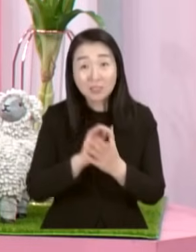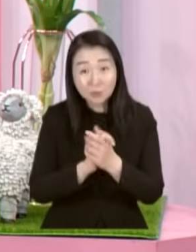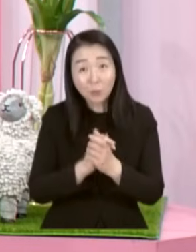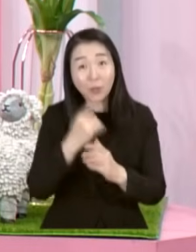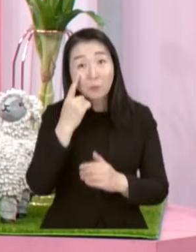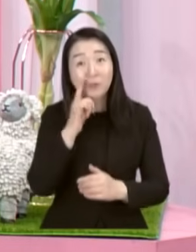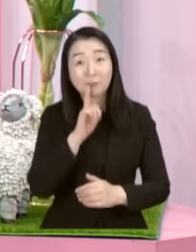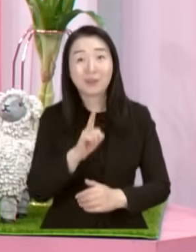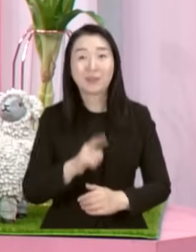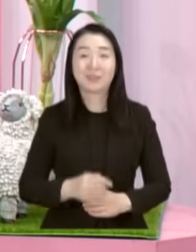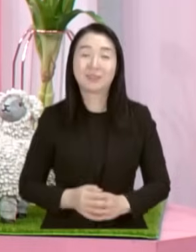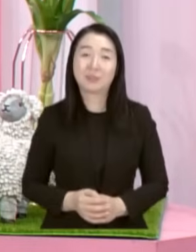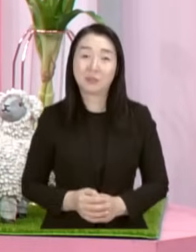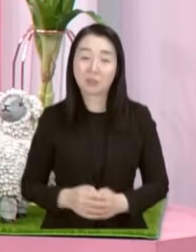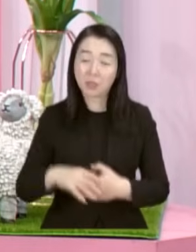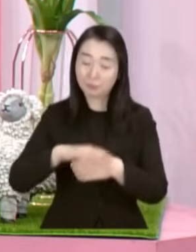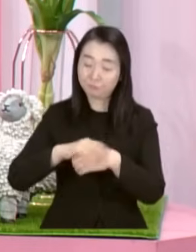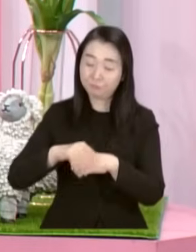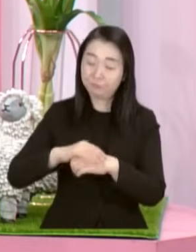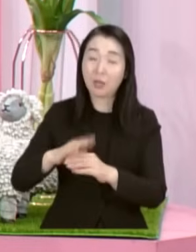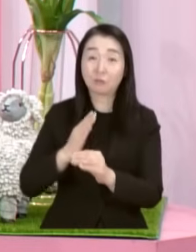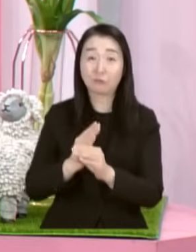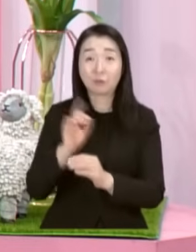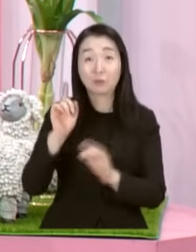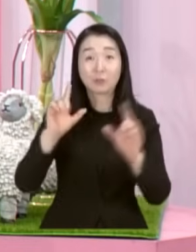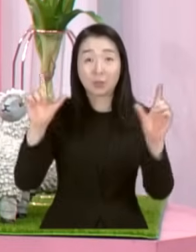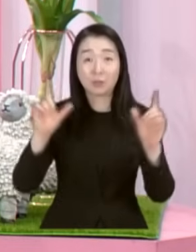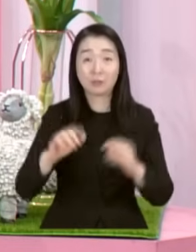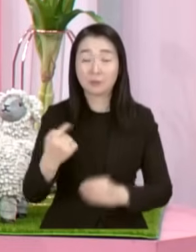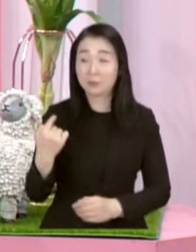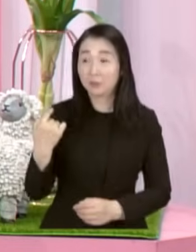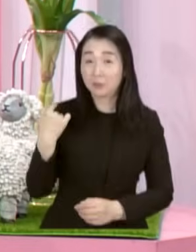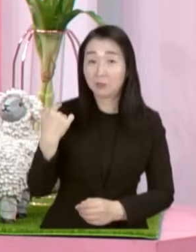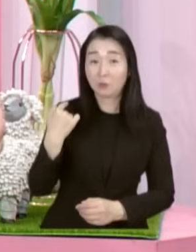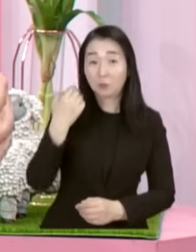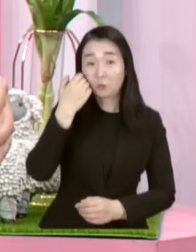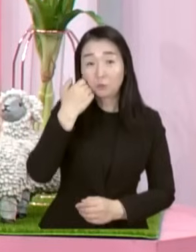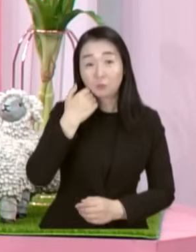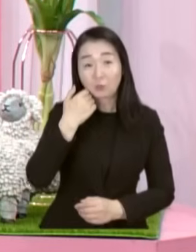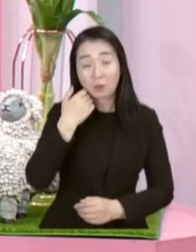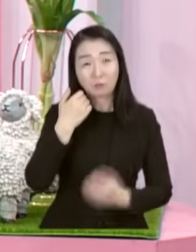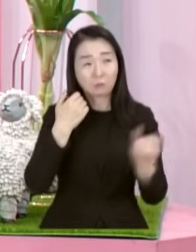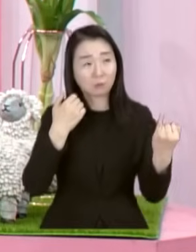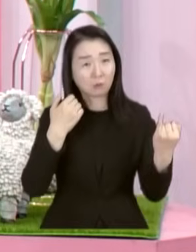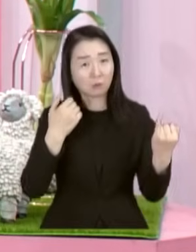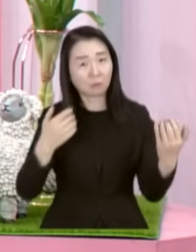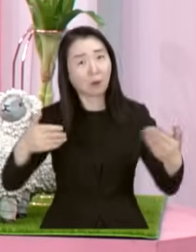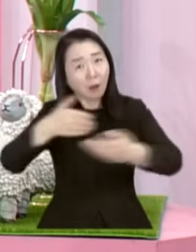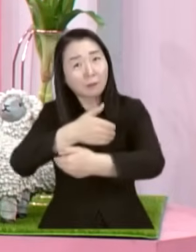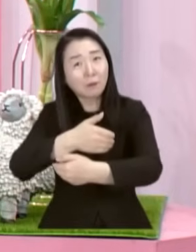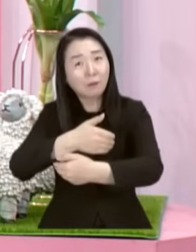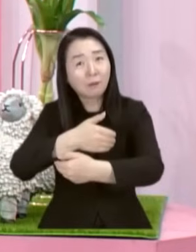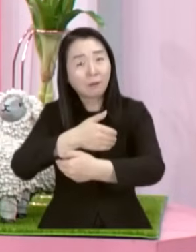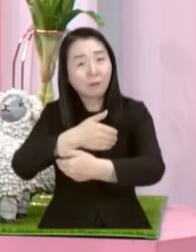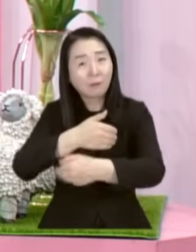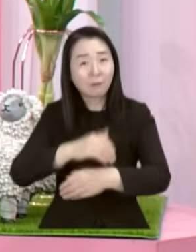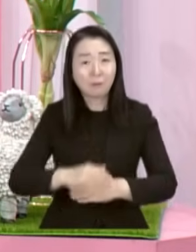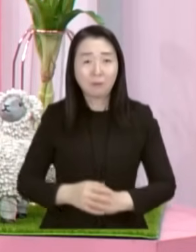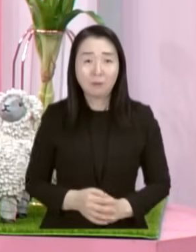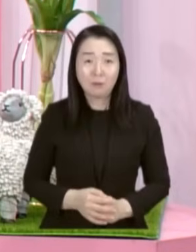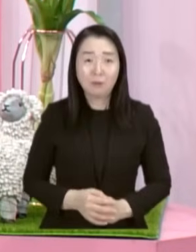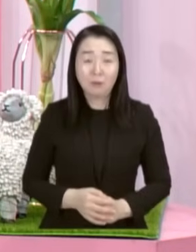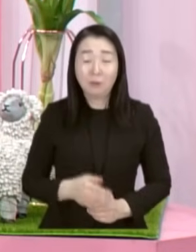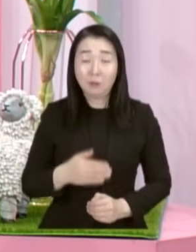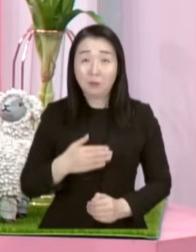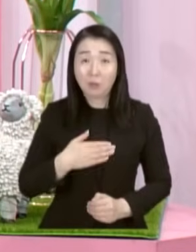기도하자. 제가 설거지를 하고 있는데 어느 날 제 등 뒤에 와서 누가 어떤 여자가 나를 막 끌어안아. 나는 우리